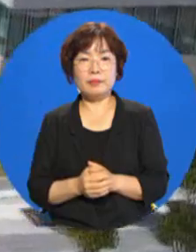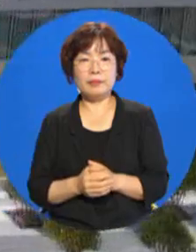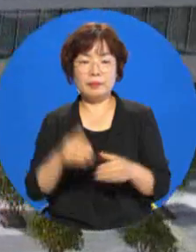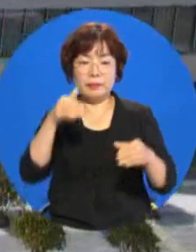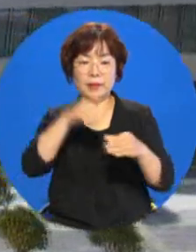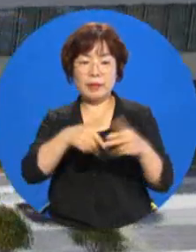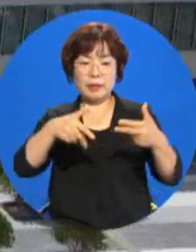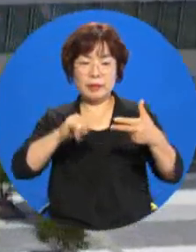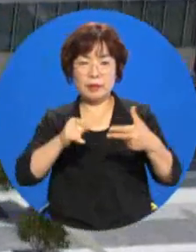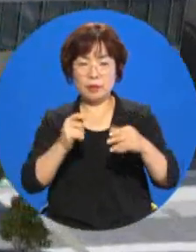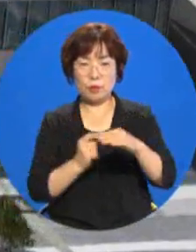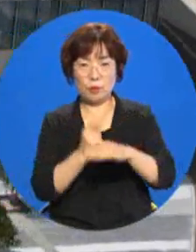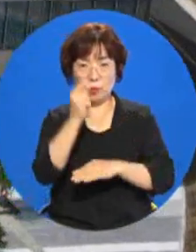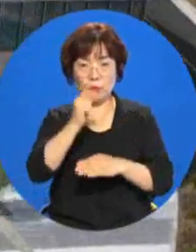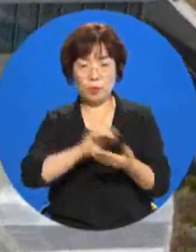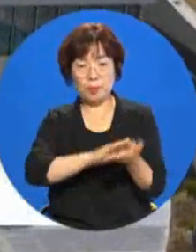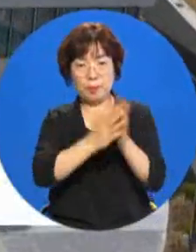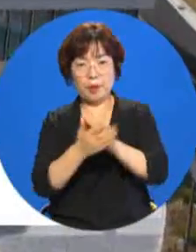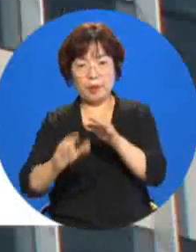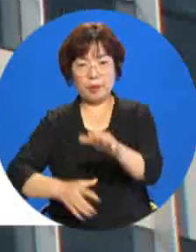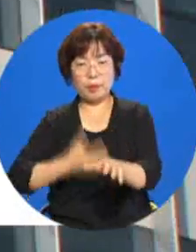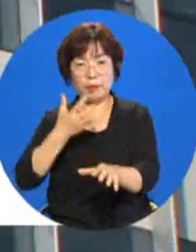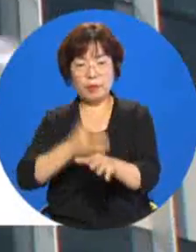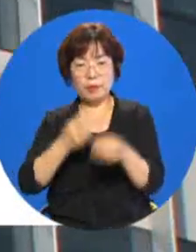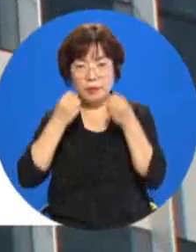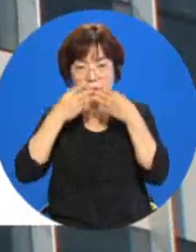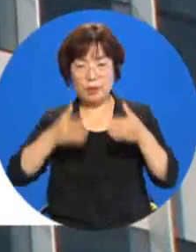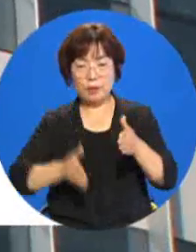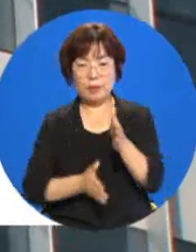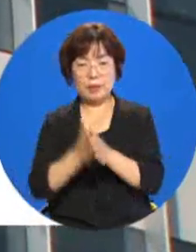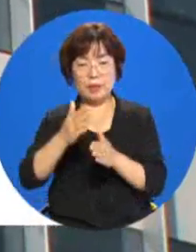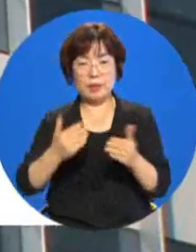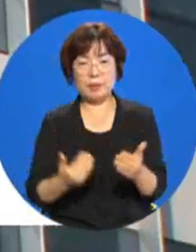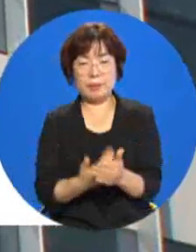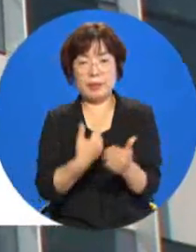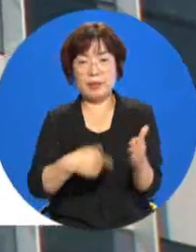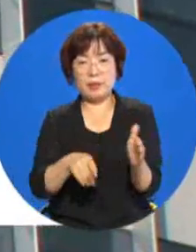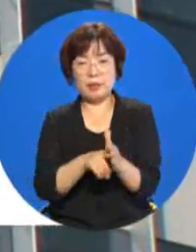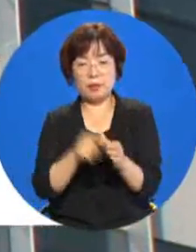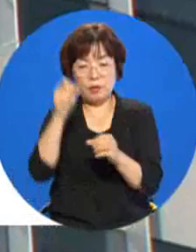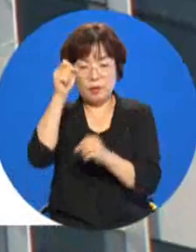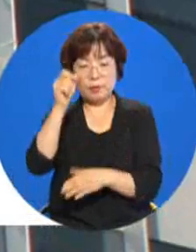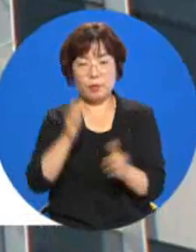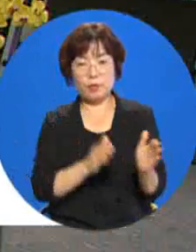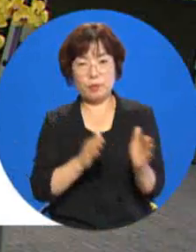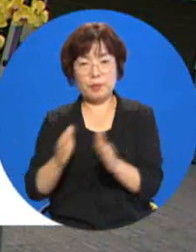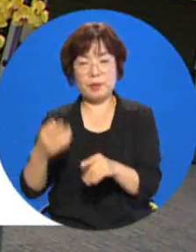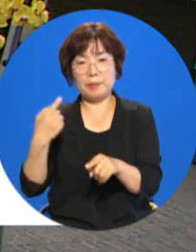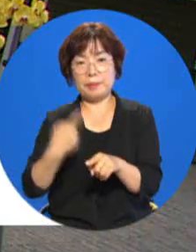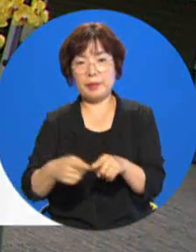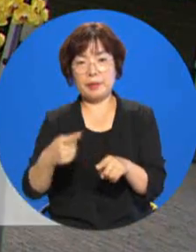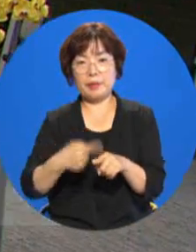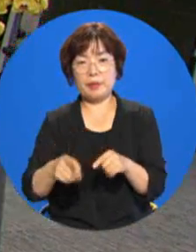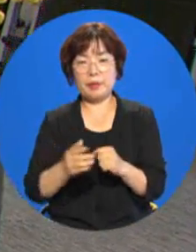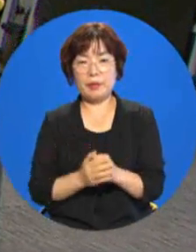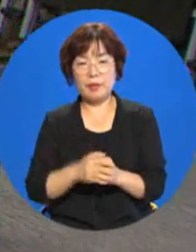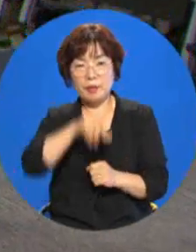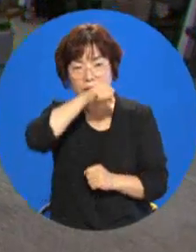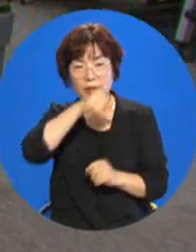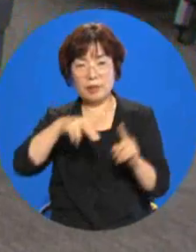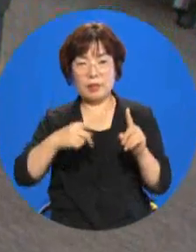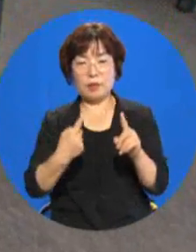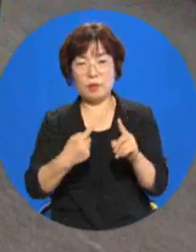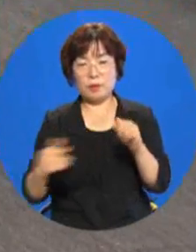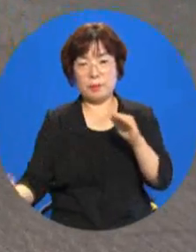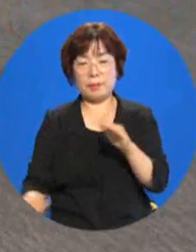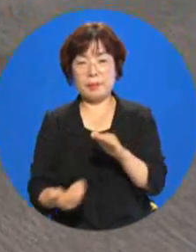민선 7기 공군은 변화와 혁신으로 새로운 군정 발전의 기틀을 마련했다는 평가입니다. 예산 규모 1조